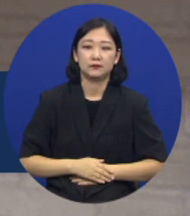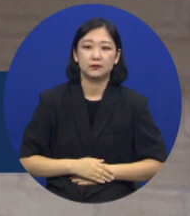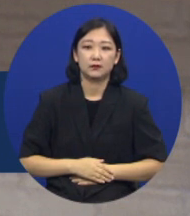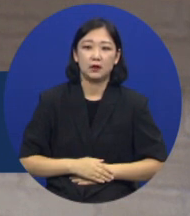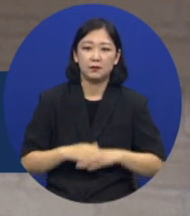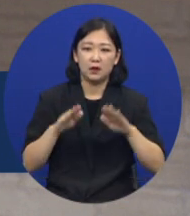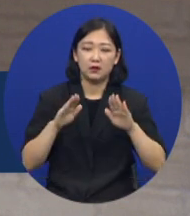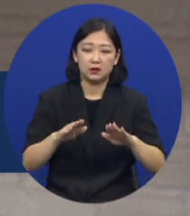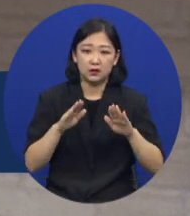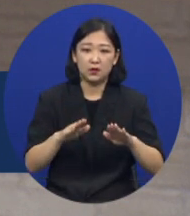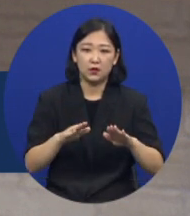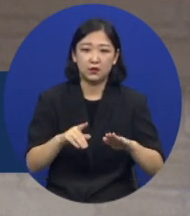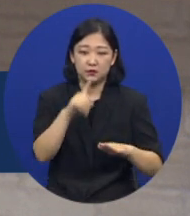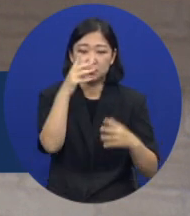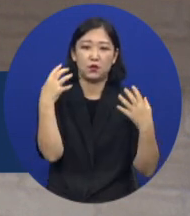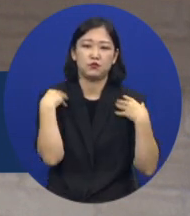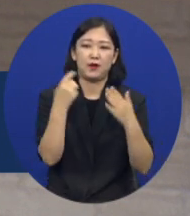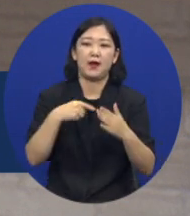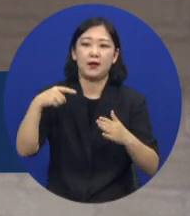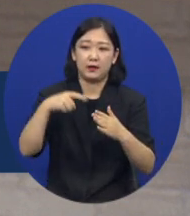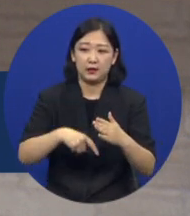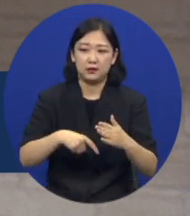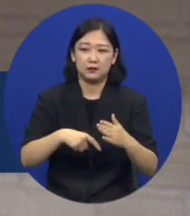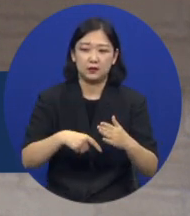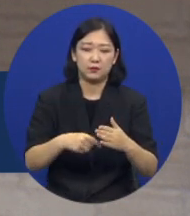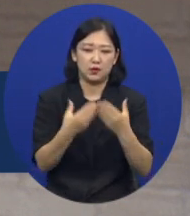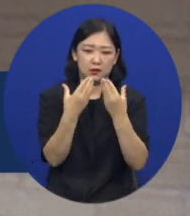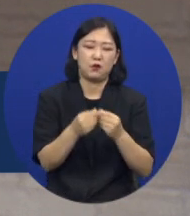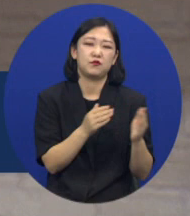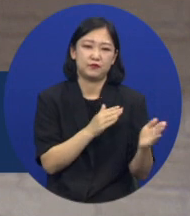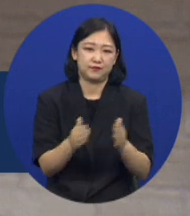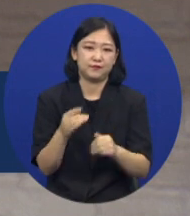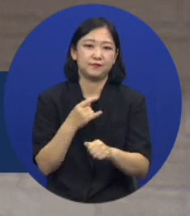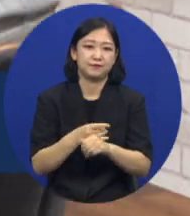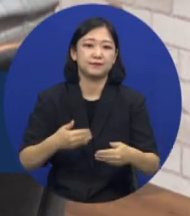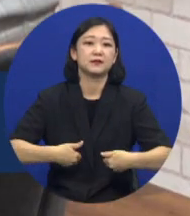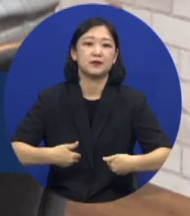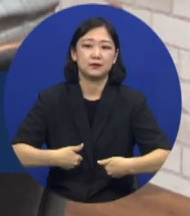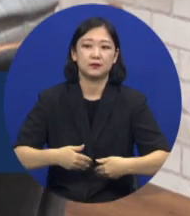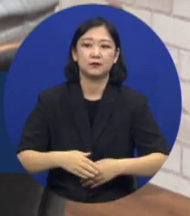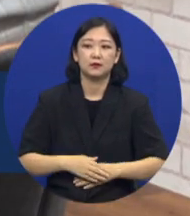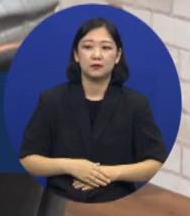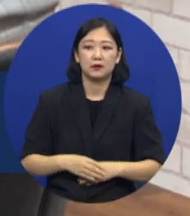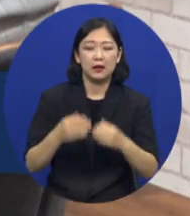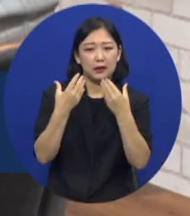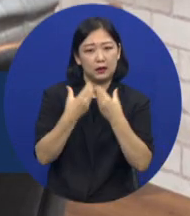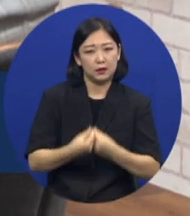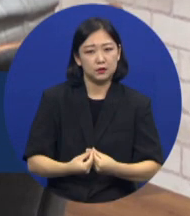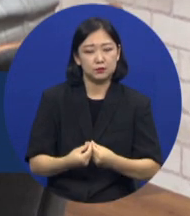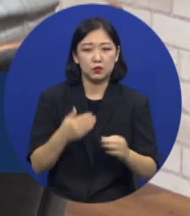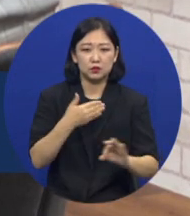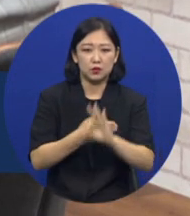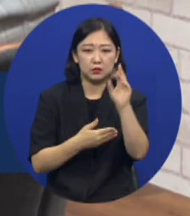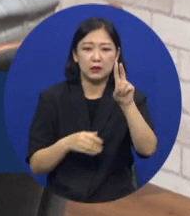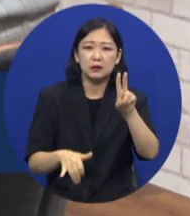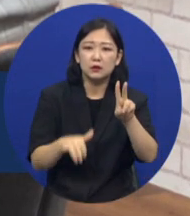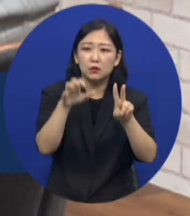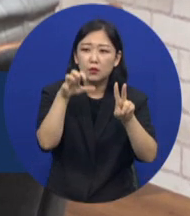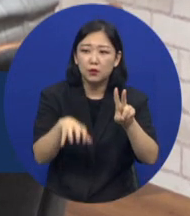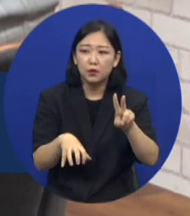보고요 다만 현 정부 안에서 가닥을 정리 해야 되겠지요 예를 들면 어 성 상 제의 공황이